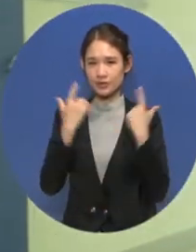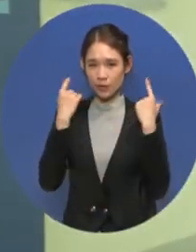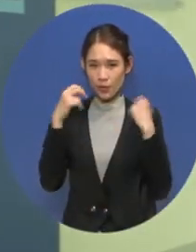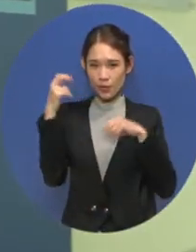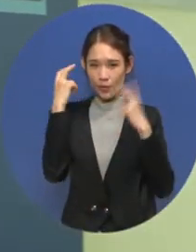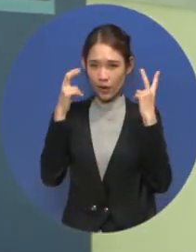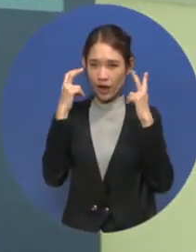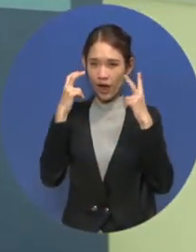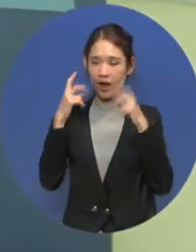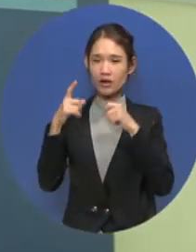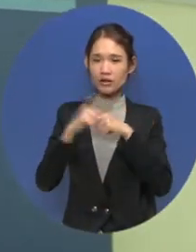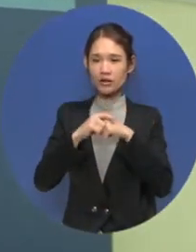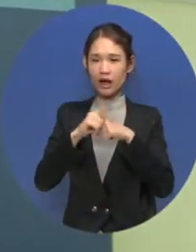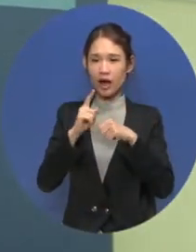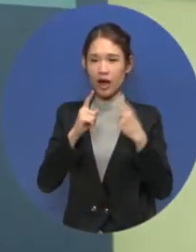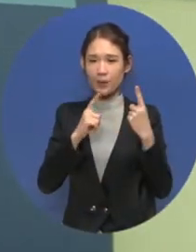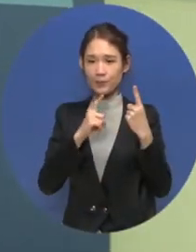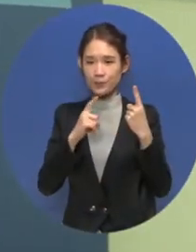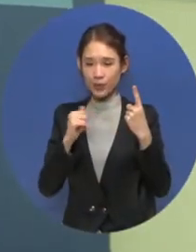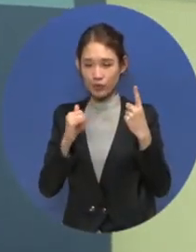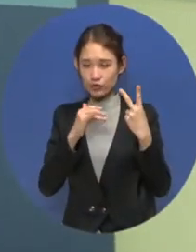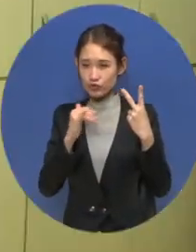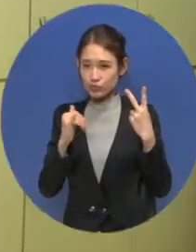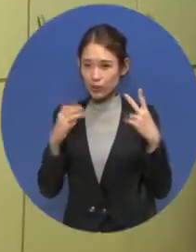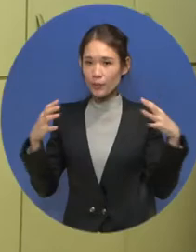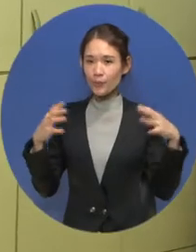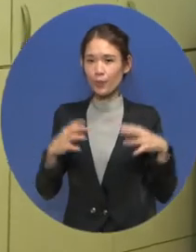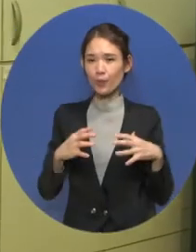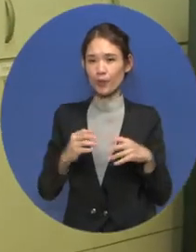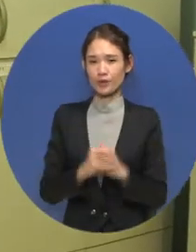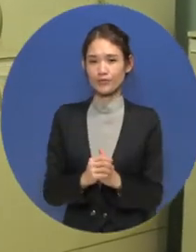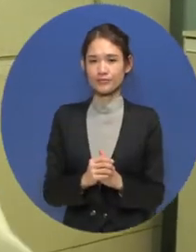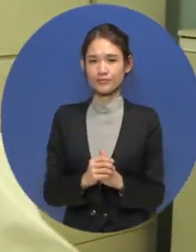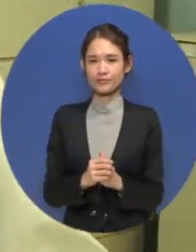되자 하나둘 일터로 모이는데요.